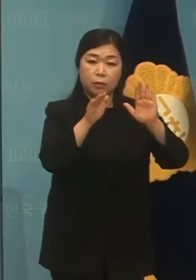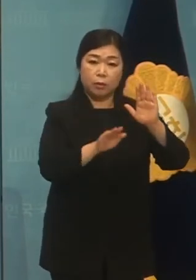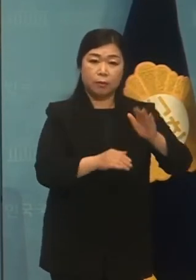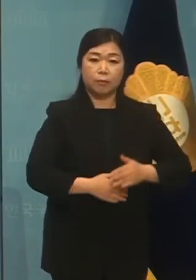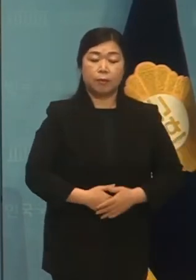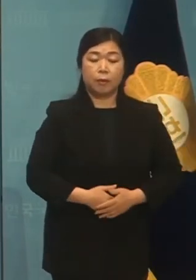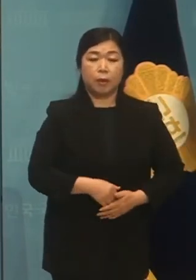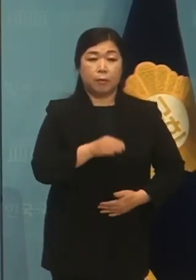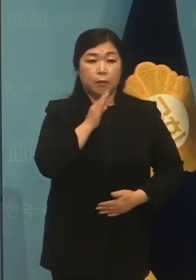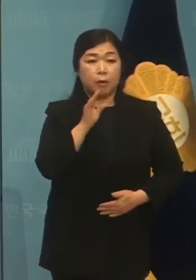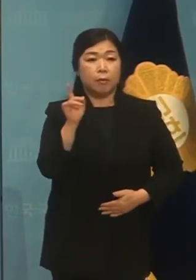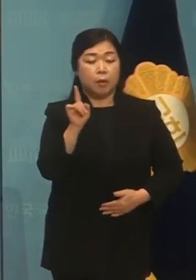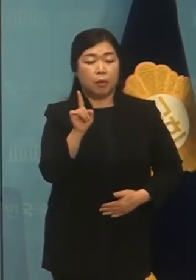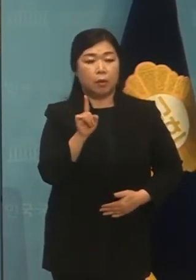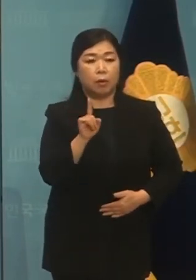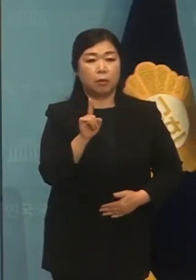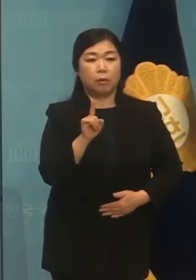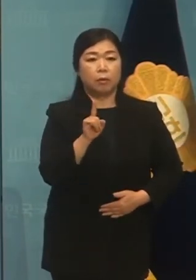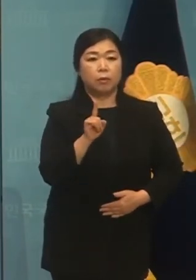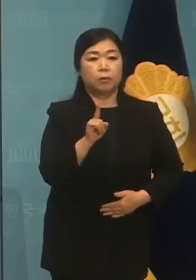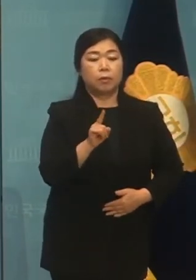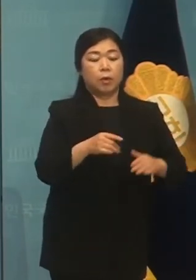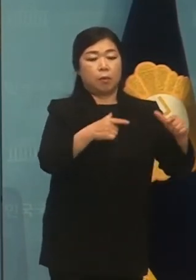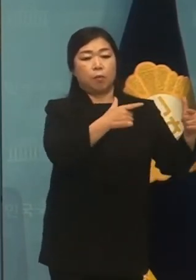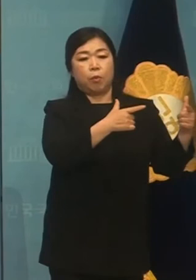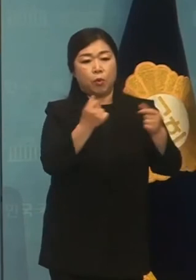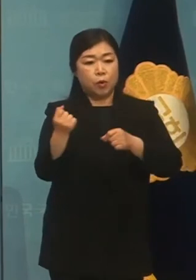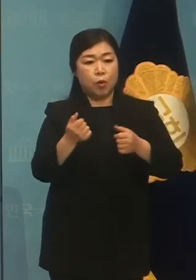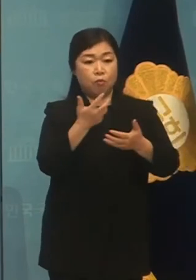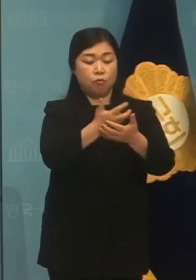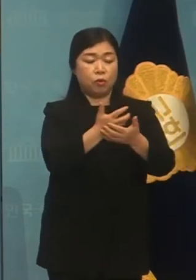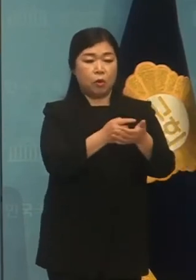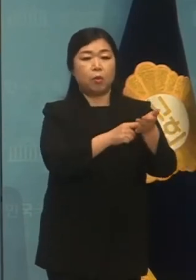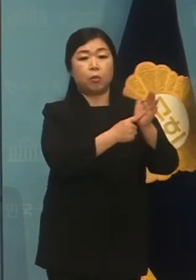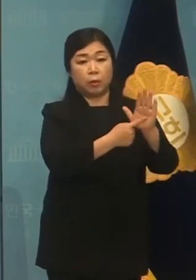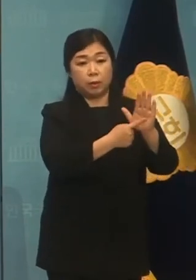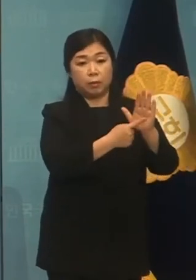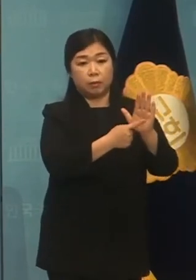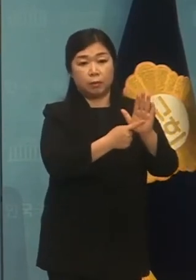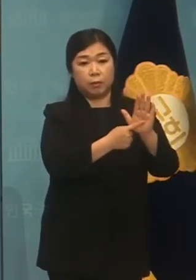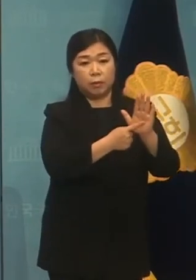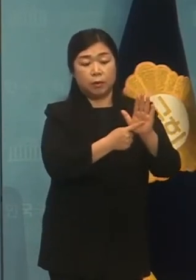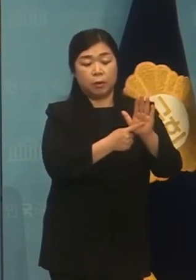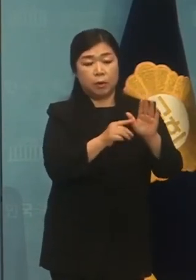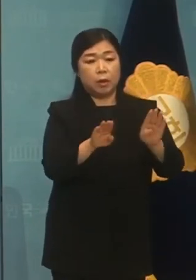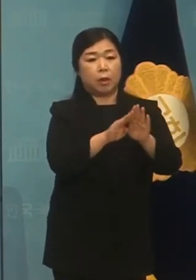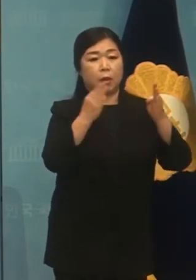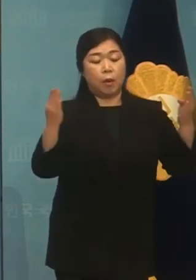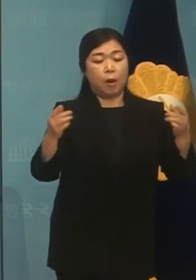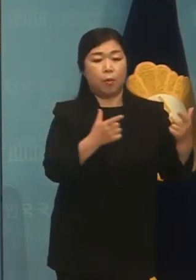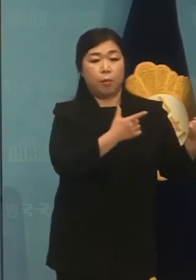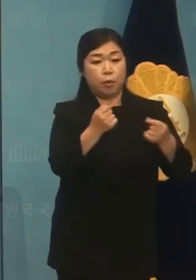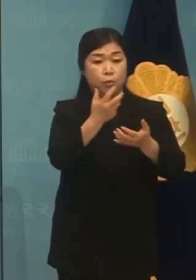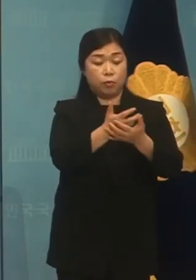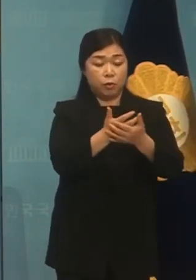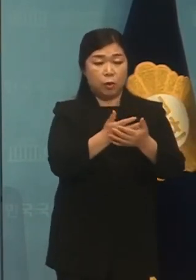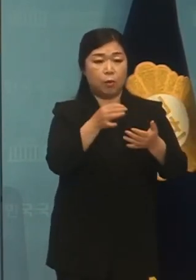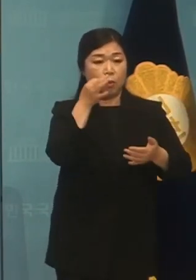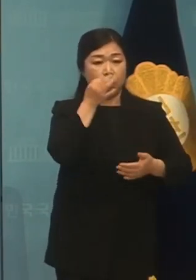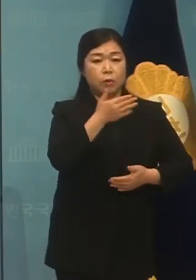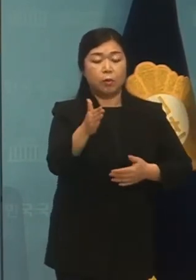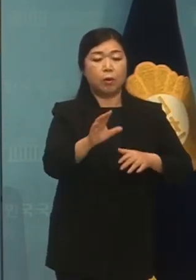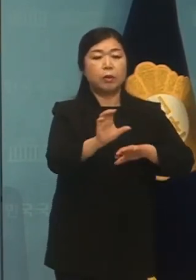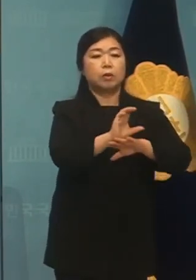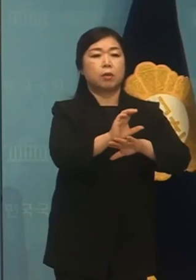건데 바로 개방 표준 문서를 도입하는 것입니다. 이런 것이야말로 디지털 기술을 이용해서